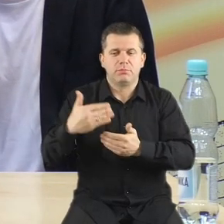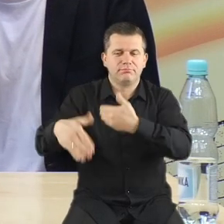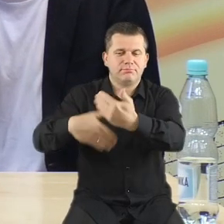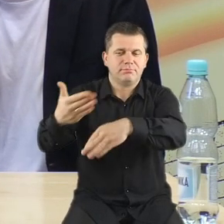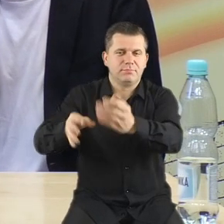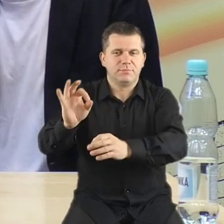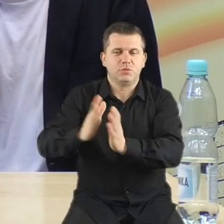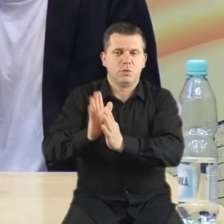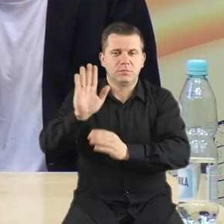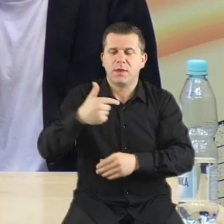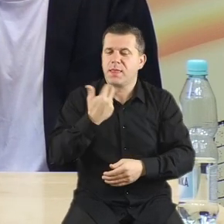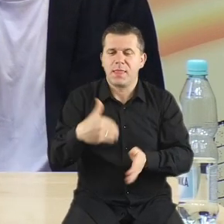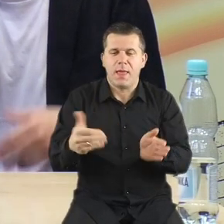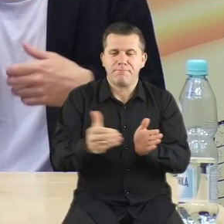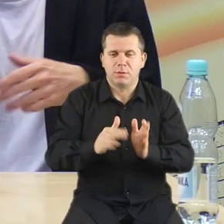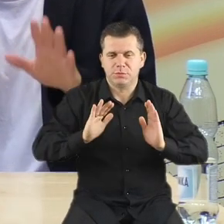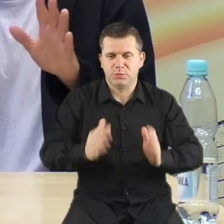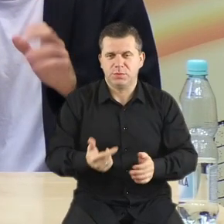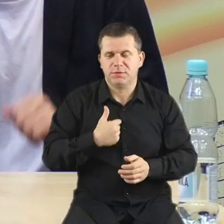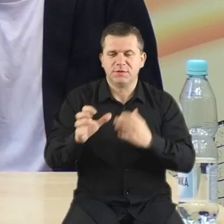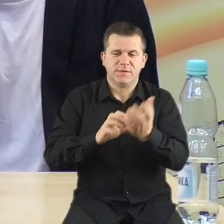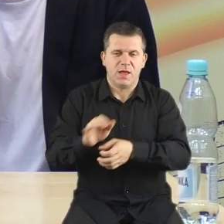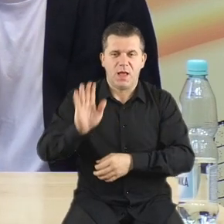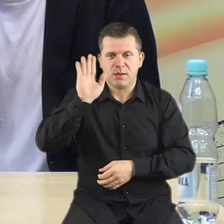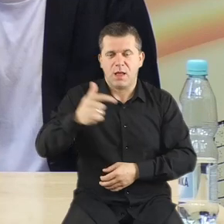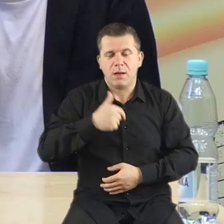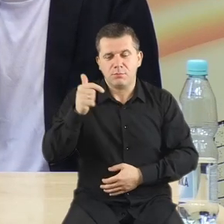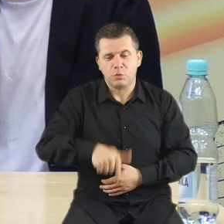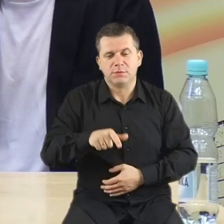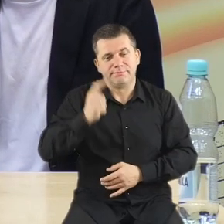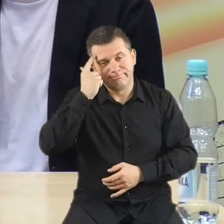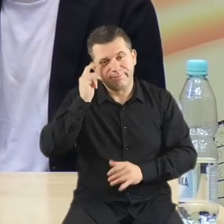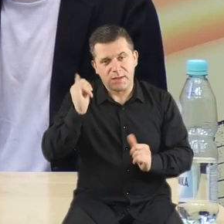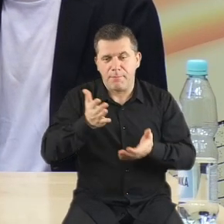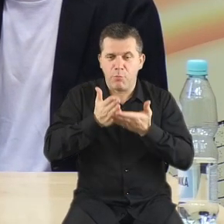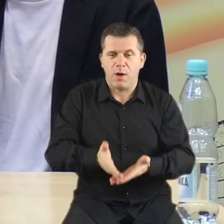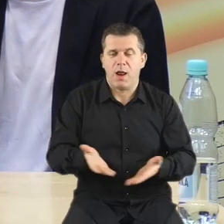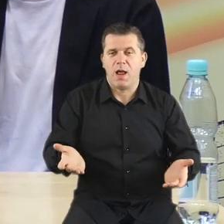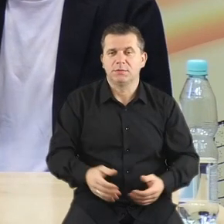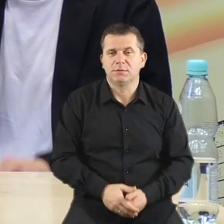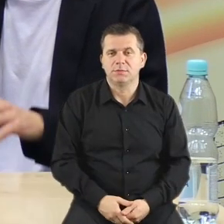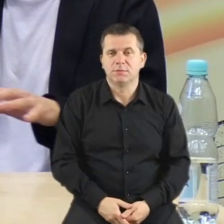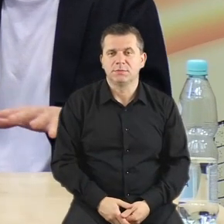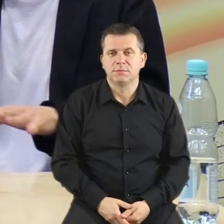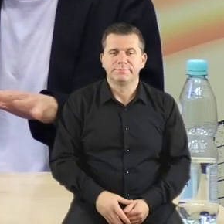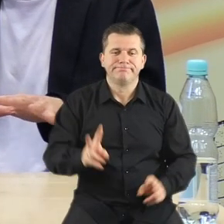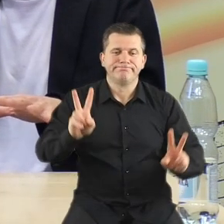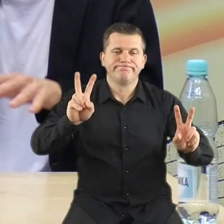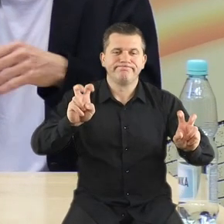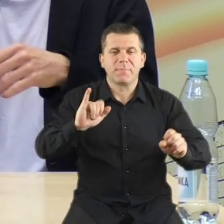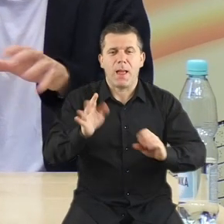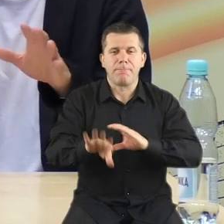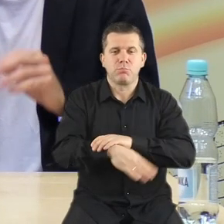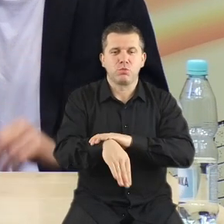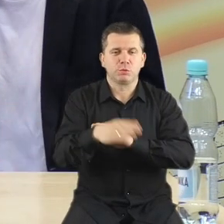swoim życiem. Nas nie potrzebuje. Idzie w świat, a my jakoś musimy sobie z tym radzić. No. To się mówi, że jest syndrom pustego mieszkania, prawda?